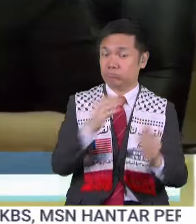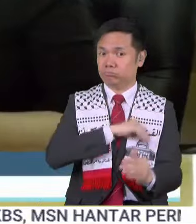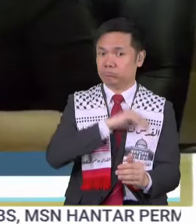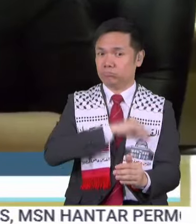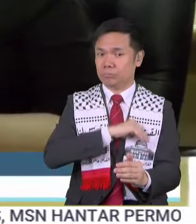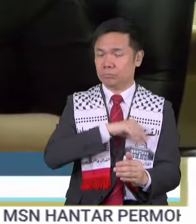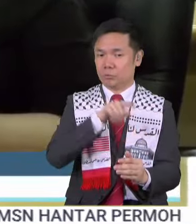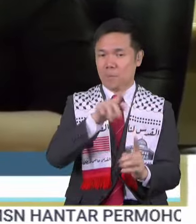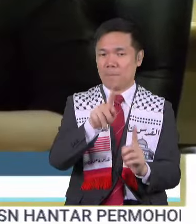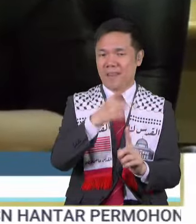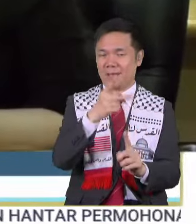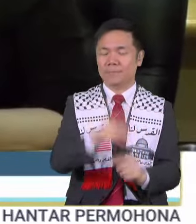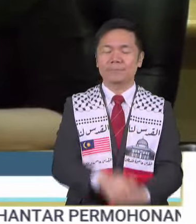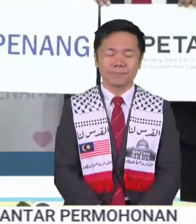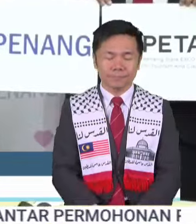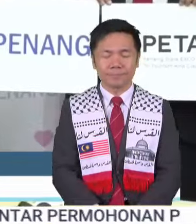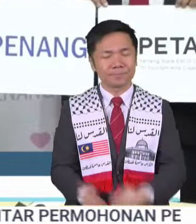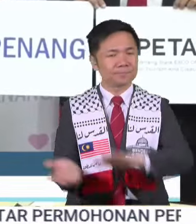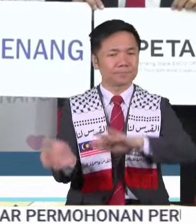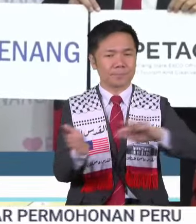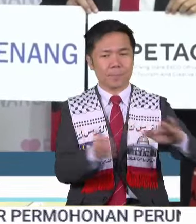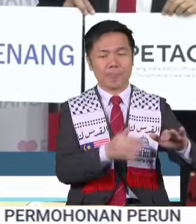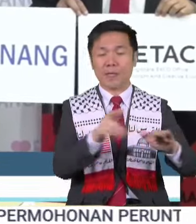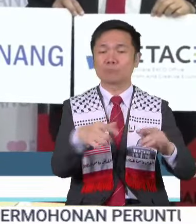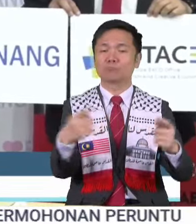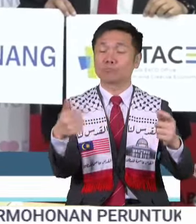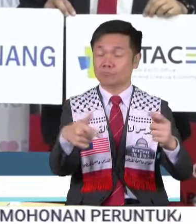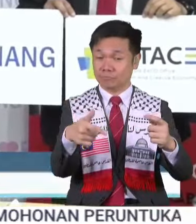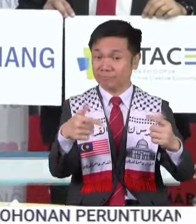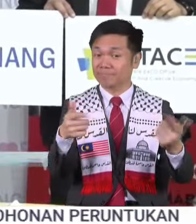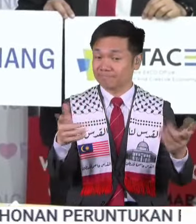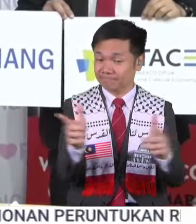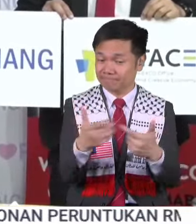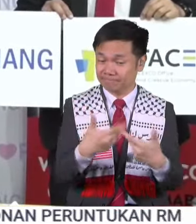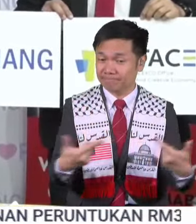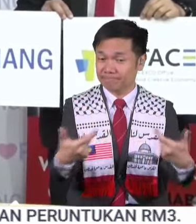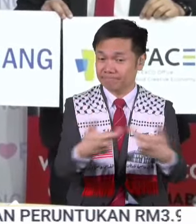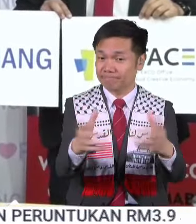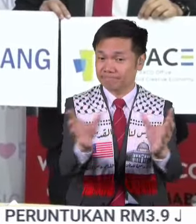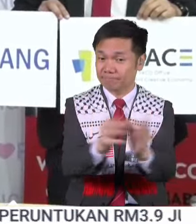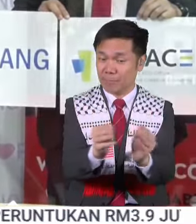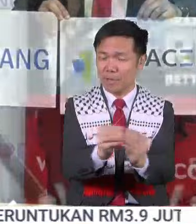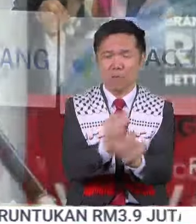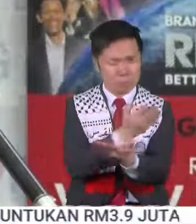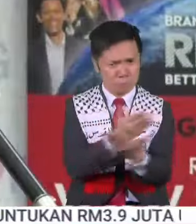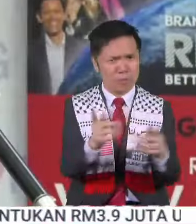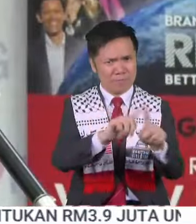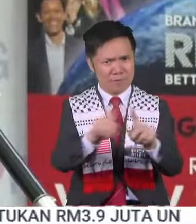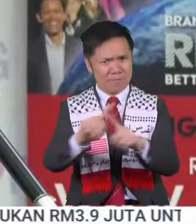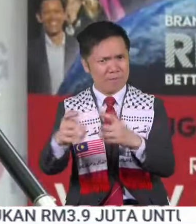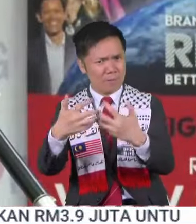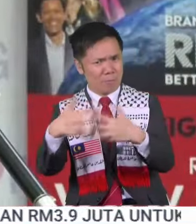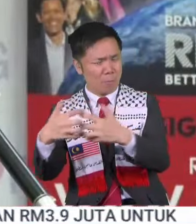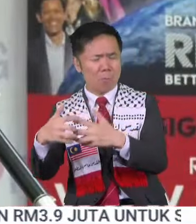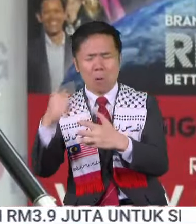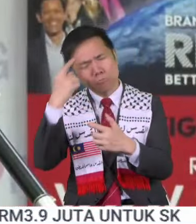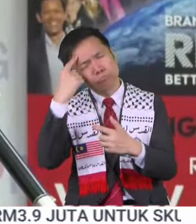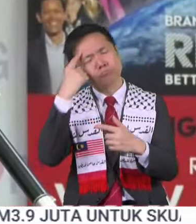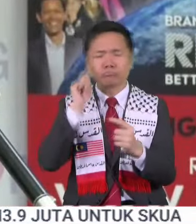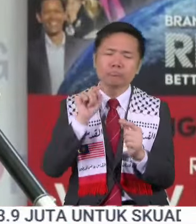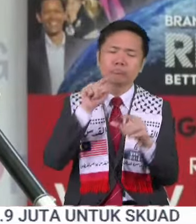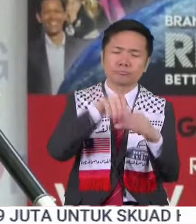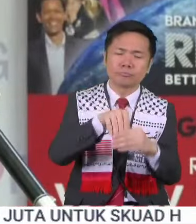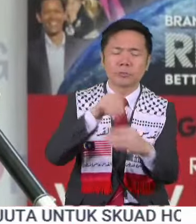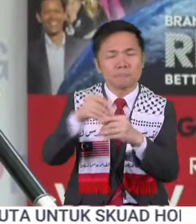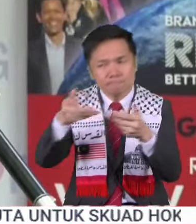Penang tambahnya melalui penganjuran semua pihak daripada pelbagai industri akan meraih peluang dalam pertukaran pengetahuan